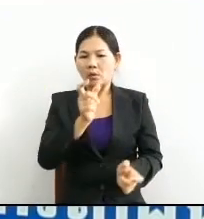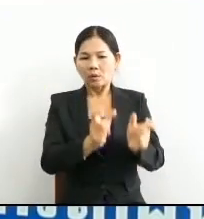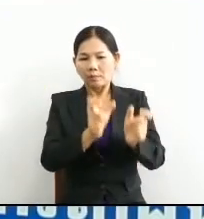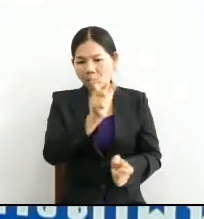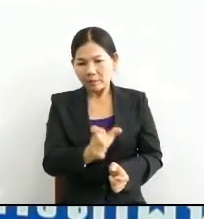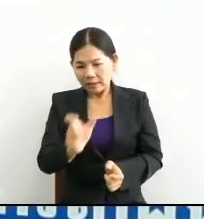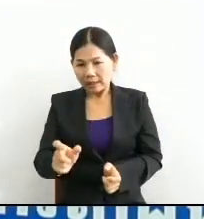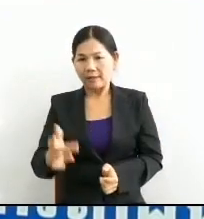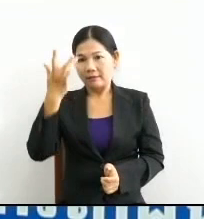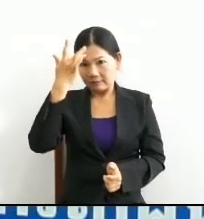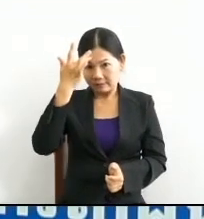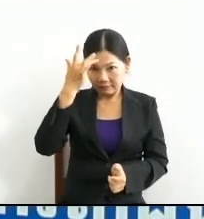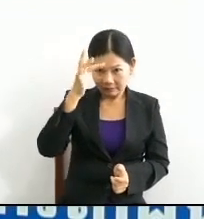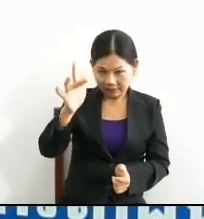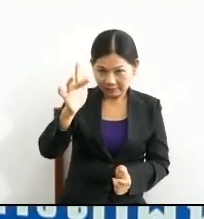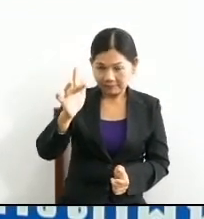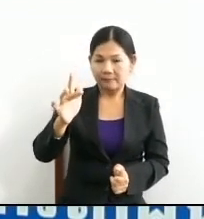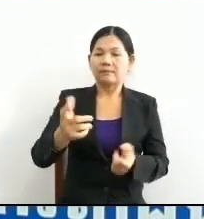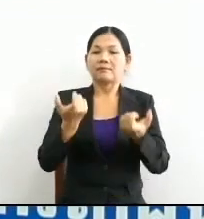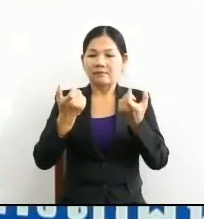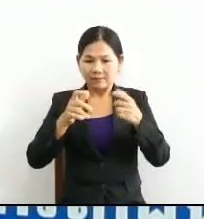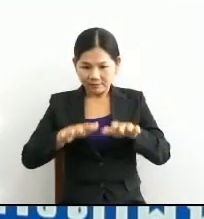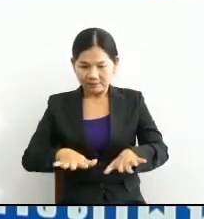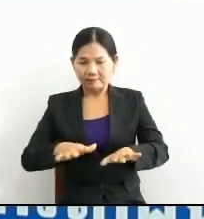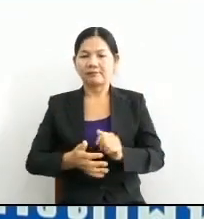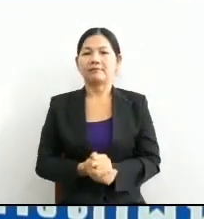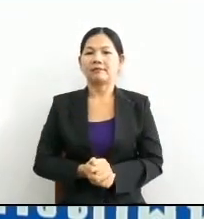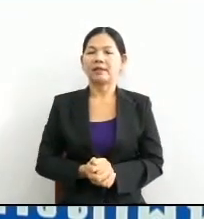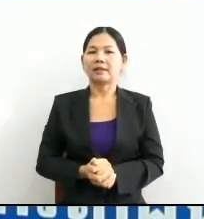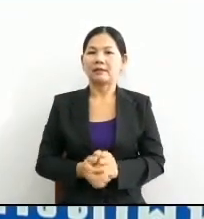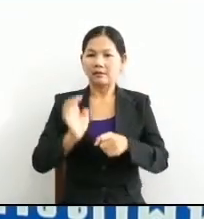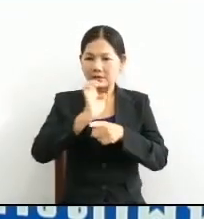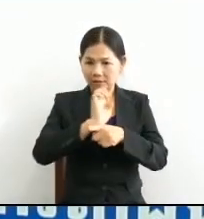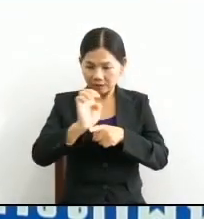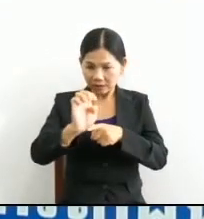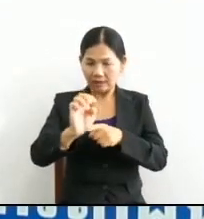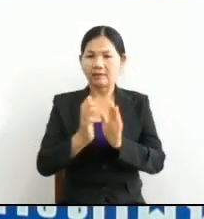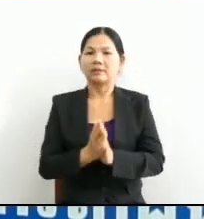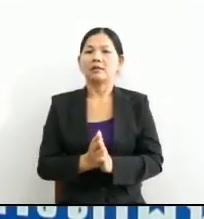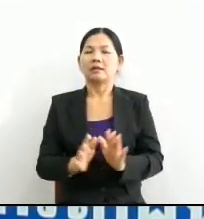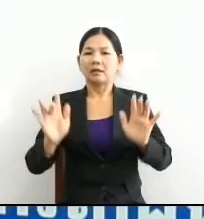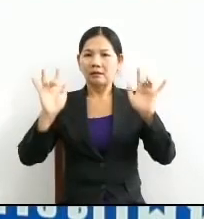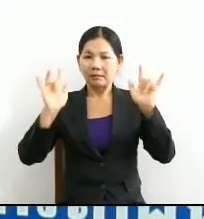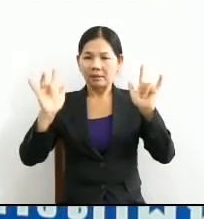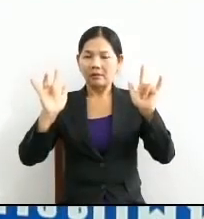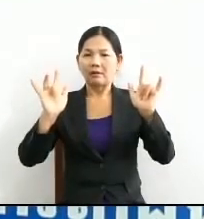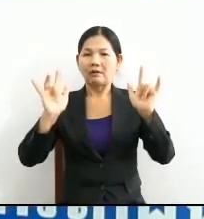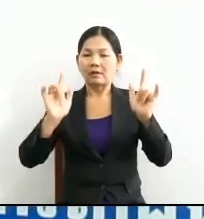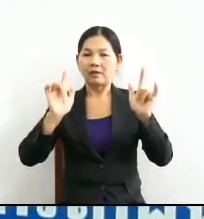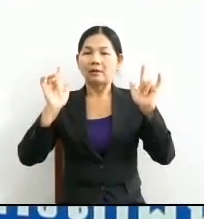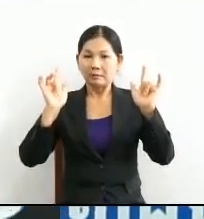nút miên bạc nhá tớp ác đó xài bàn chầm nót prasana